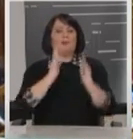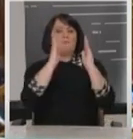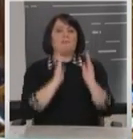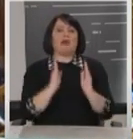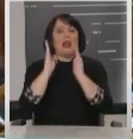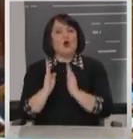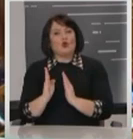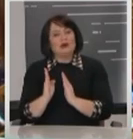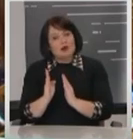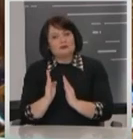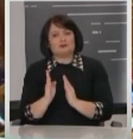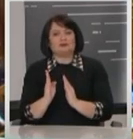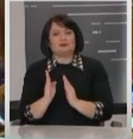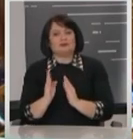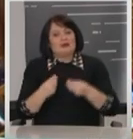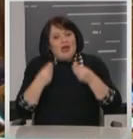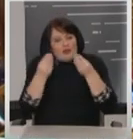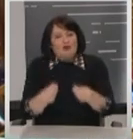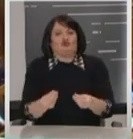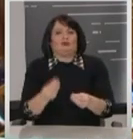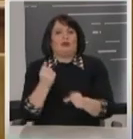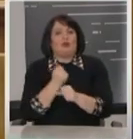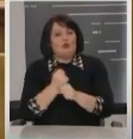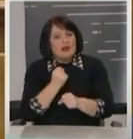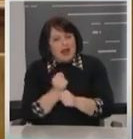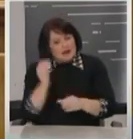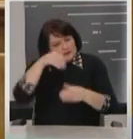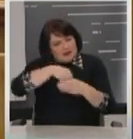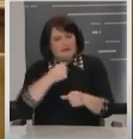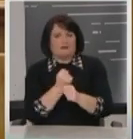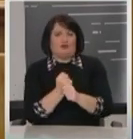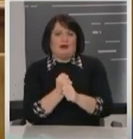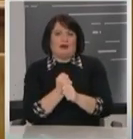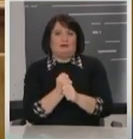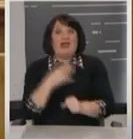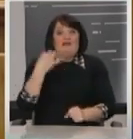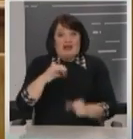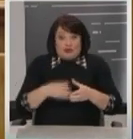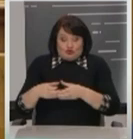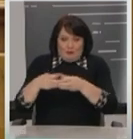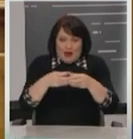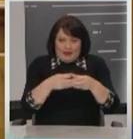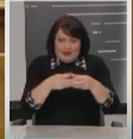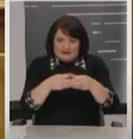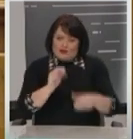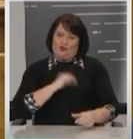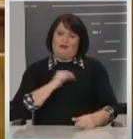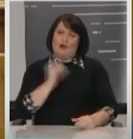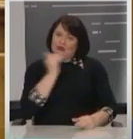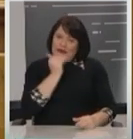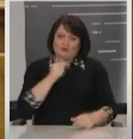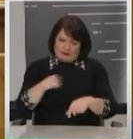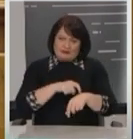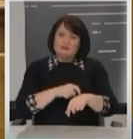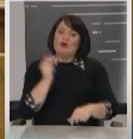για παροχή υπηρεσιών και ένταξη στην εργασία. Τα πιο ευάλωτα στρώματα της κρίσης ωφελούνται άμεσα και